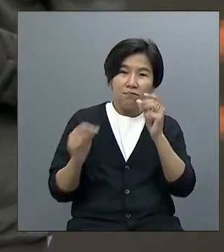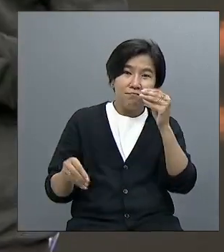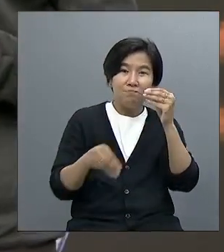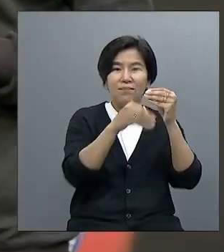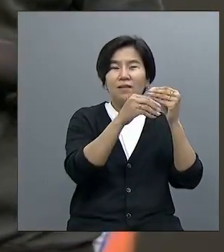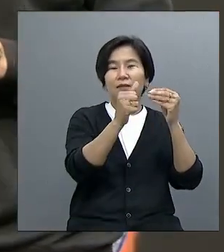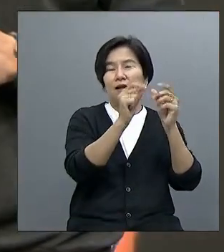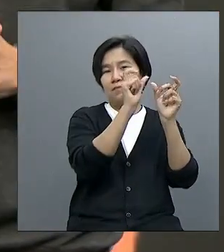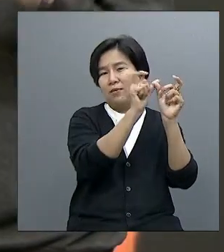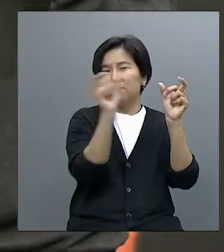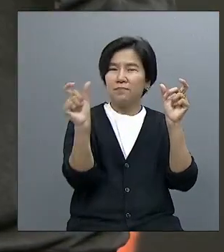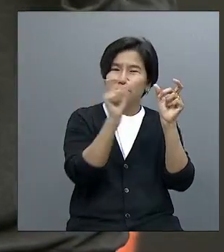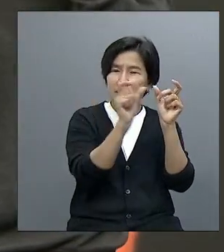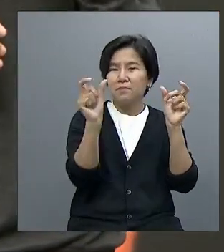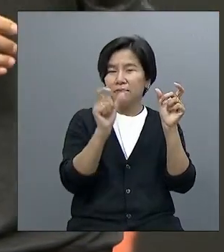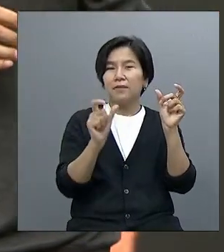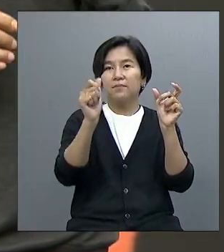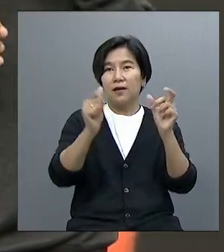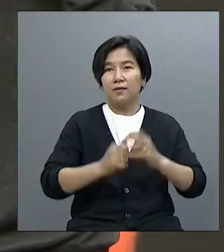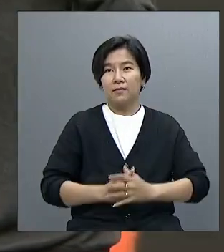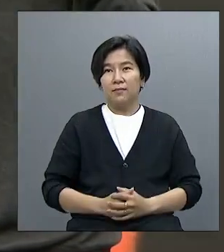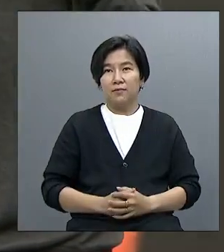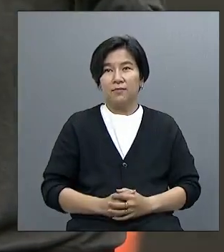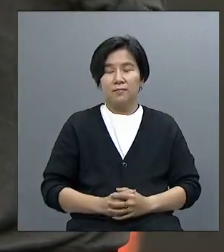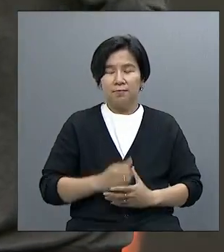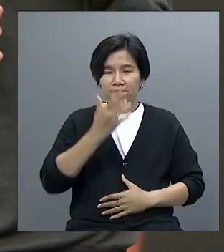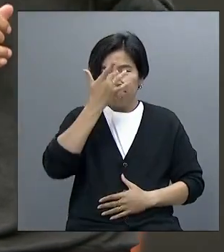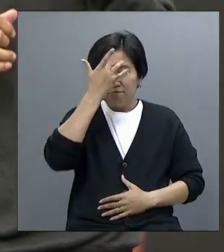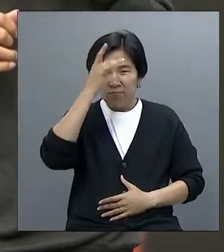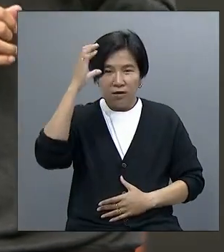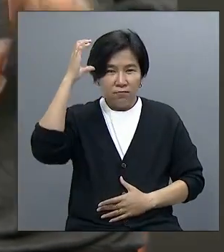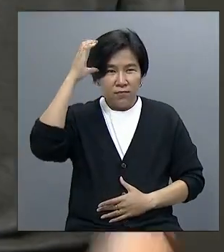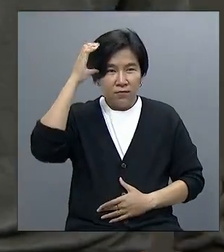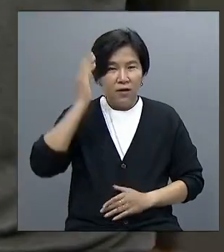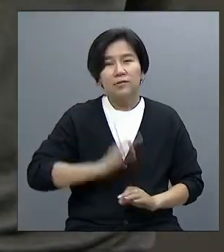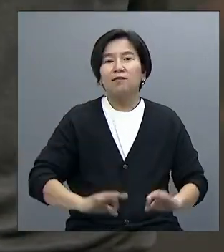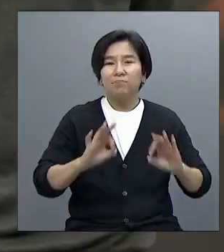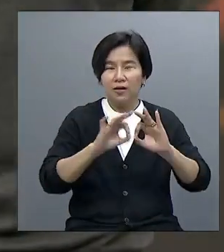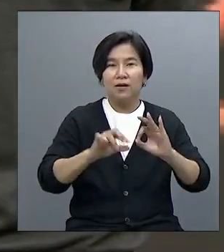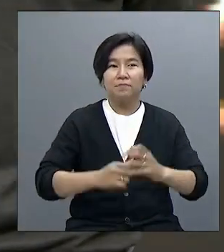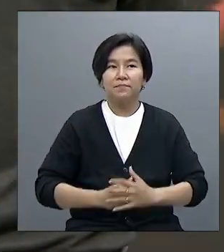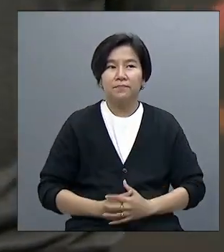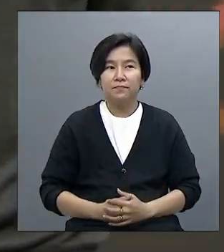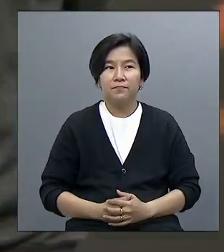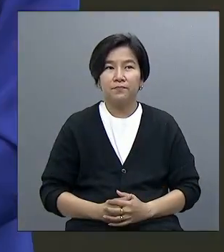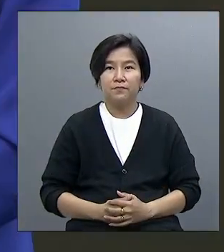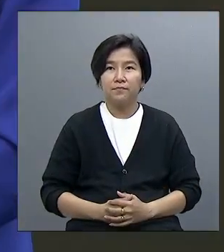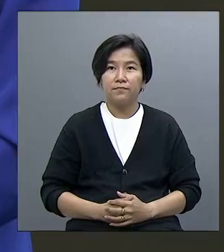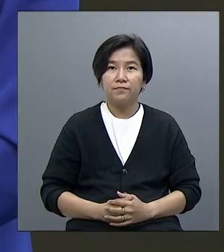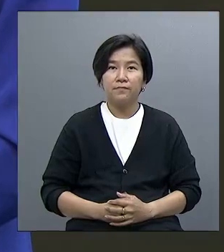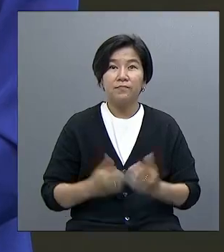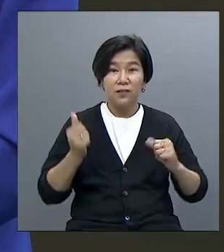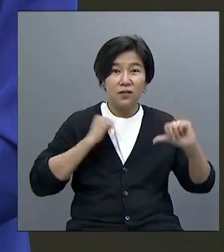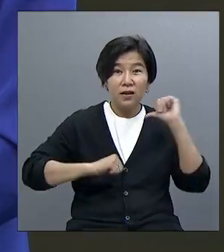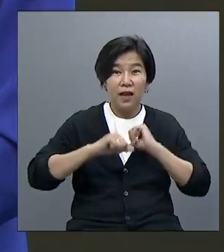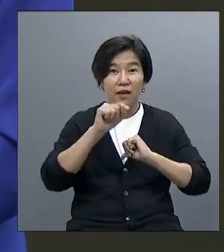ข้าไปในเรื่องที่เราจะ ใช่เนี่ยเขาเรียกว่าเป็นภูมิปฏิภาณที่สำคัญสำหรับคนที่ต้องแต่ง แล้วอย่างในบุษบาลุยไฟในครั้งนี้นะคะ